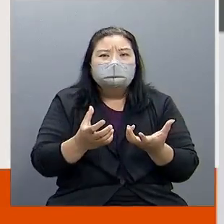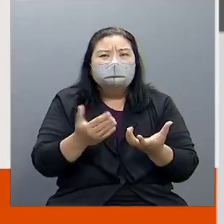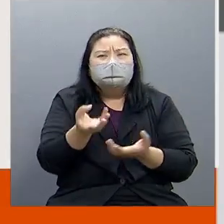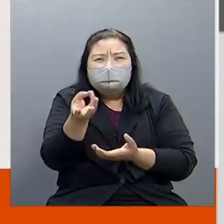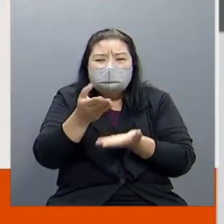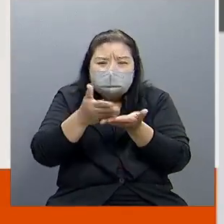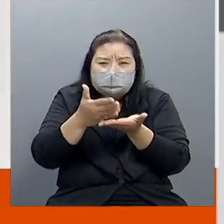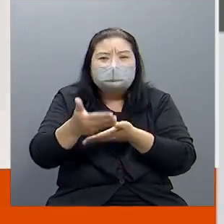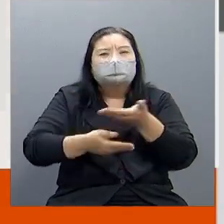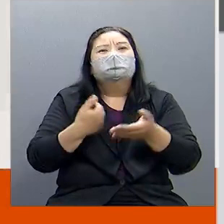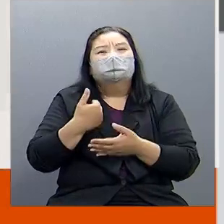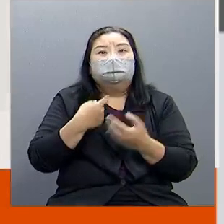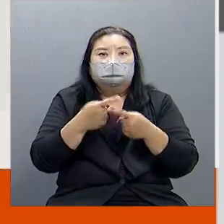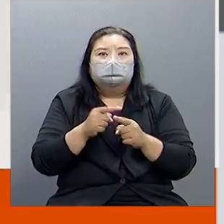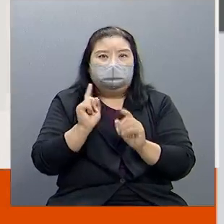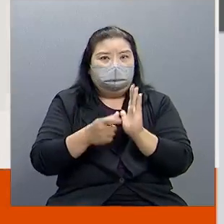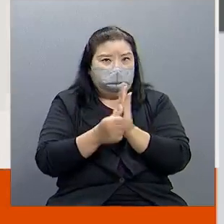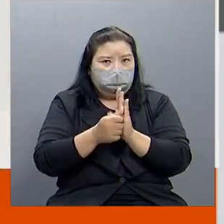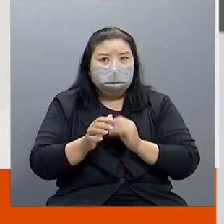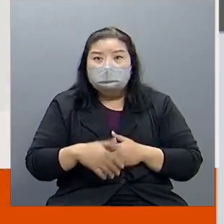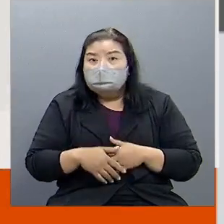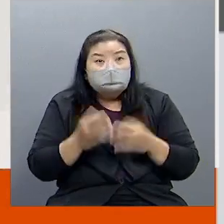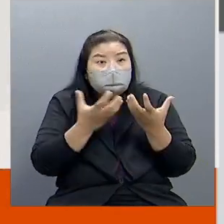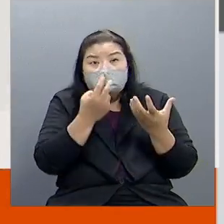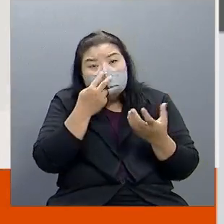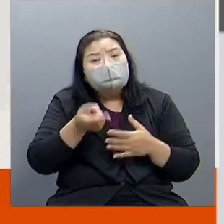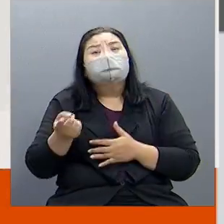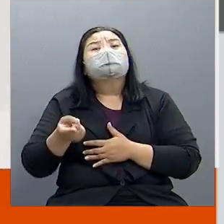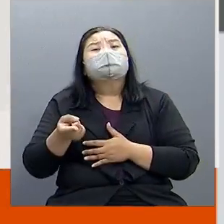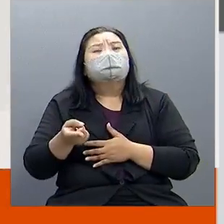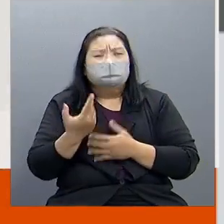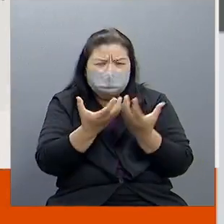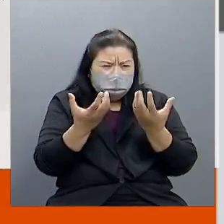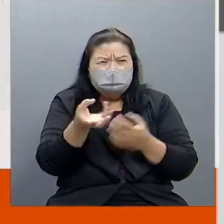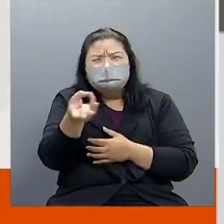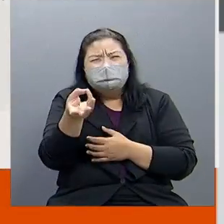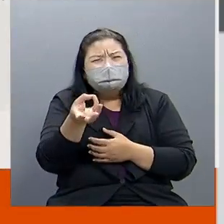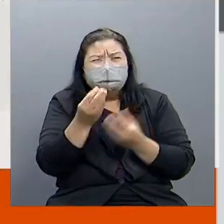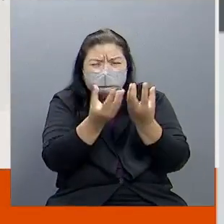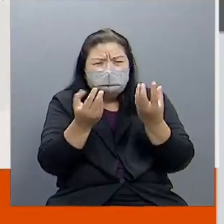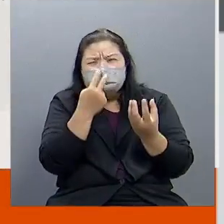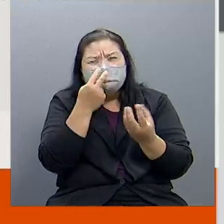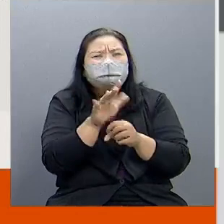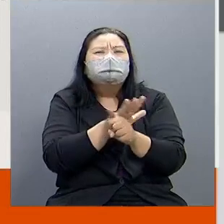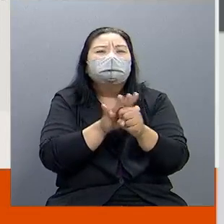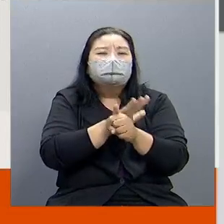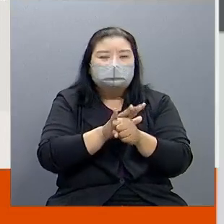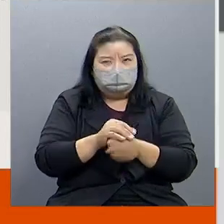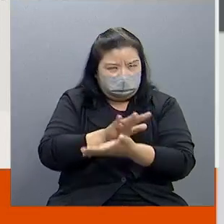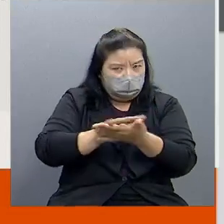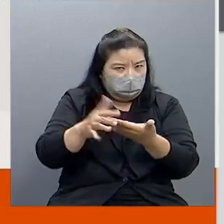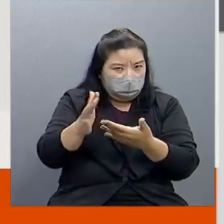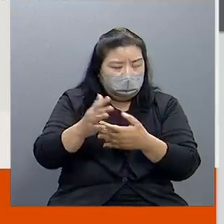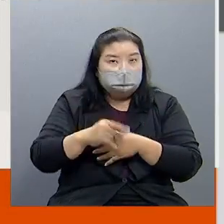รุงค่ะก็อย่างเช่นสินค้าไม่หลากหลายมีจำนวนน้อยการจัดวางไม่ค่อยสวยค่ะบางทีก็มีปัญหาเรื่องความสะอาดรวมไปถึงการให้บริ